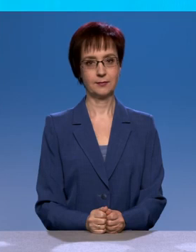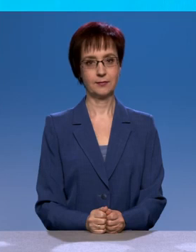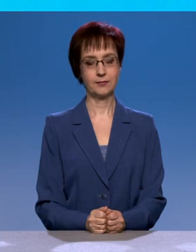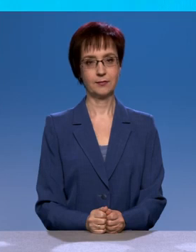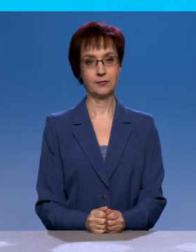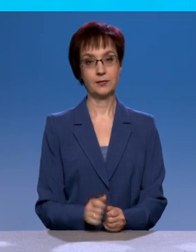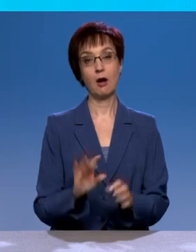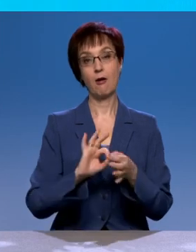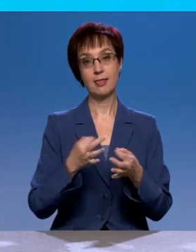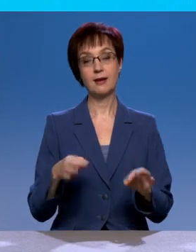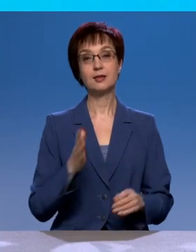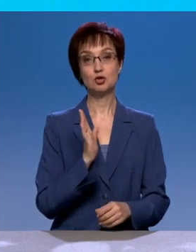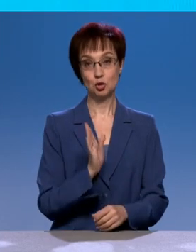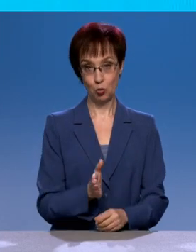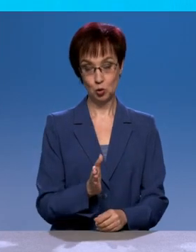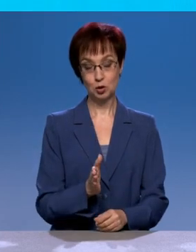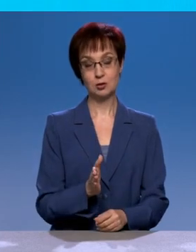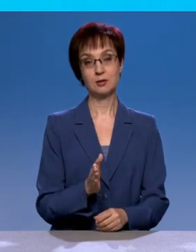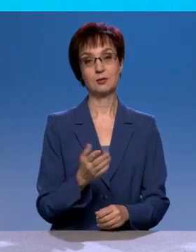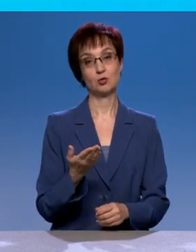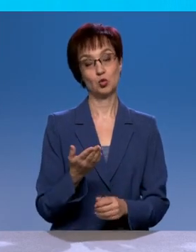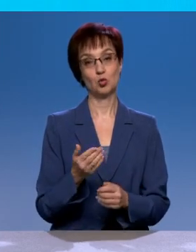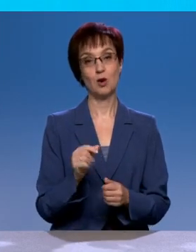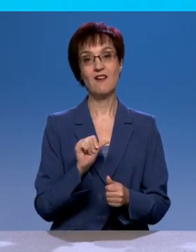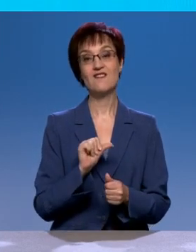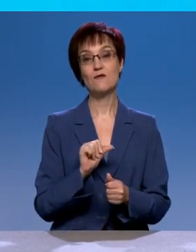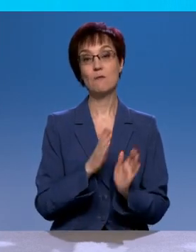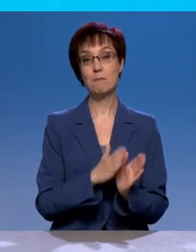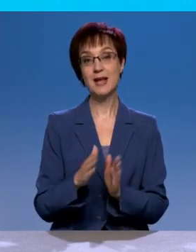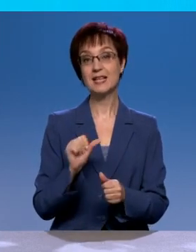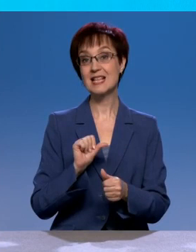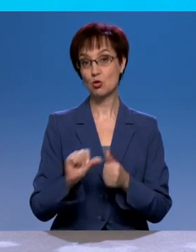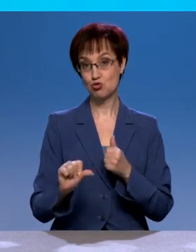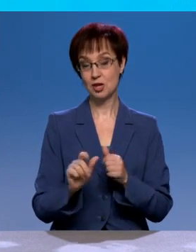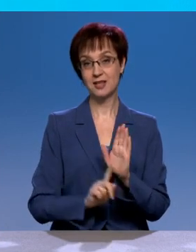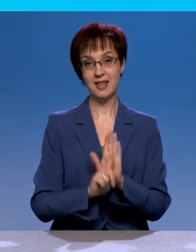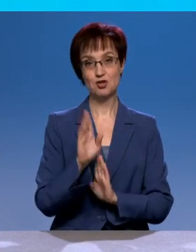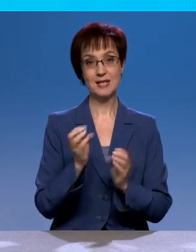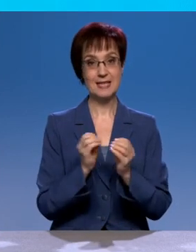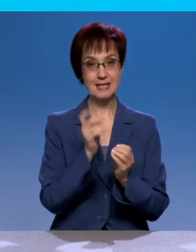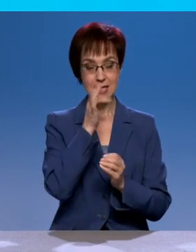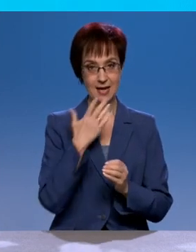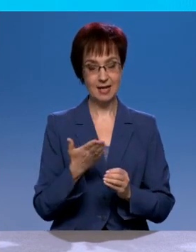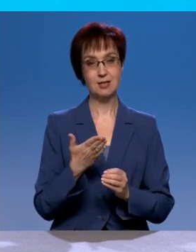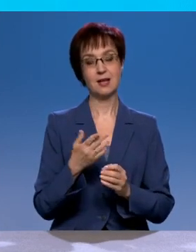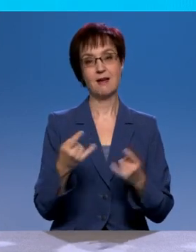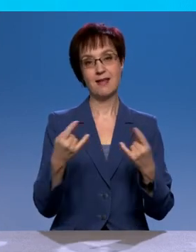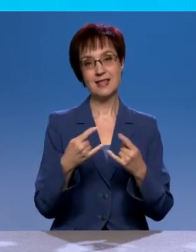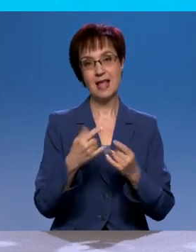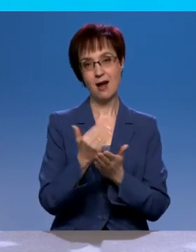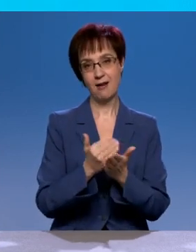ну и логично будет, конечно, в качестве исключения, начать с десятилетия телеканала ОТР, потому что, ну, вот еще 10 лет